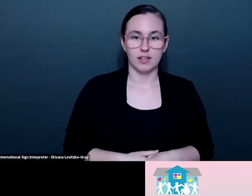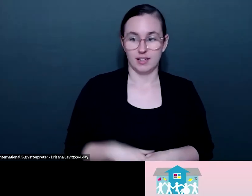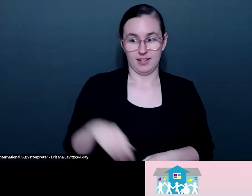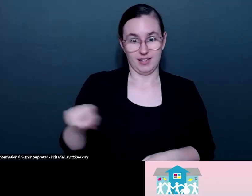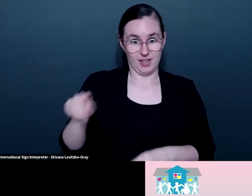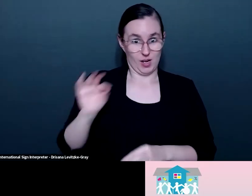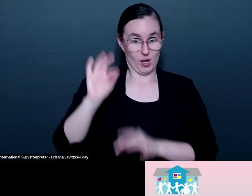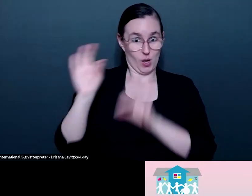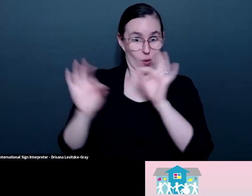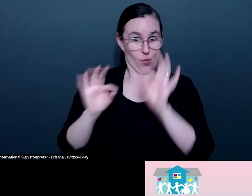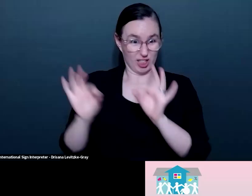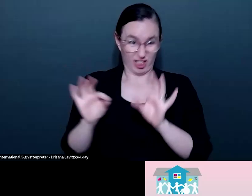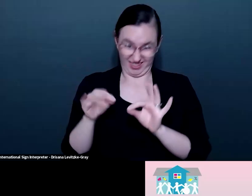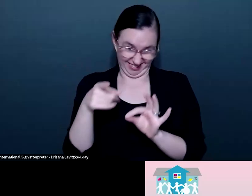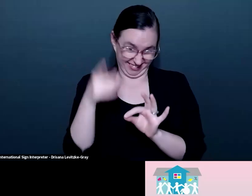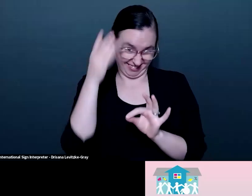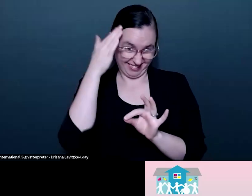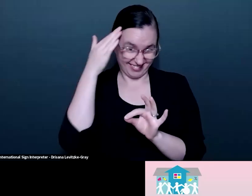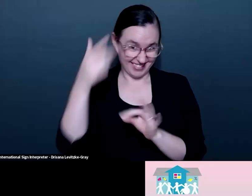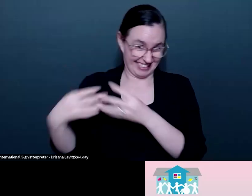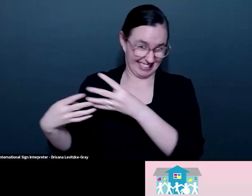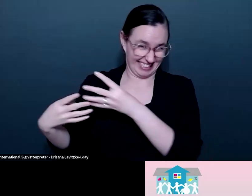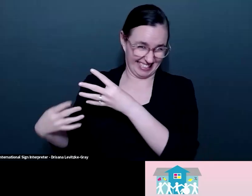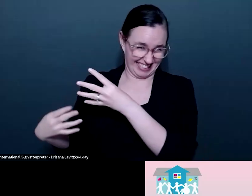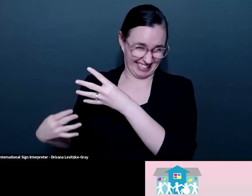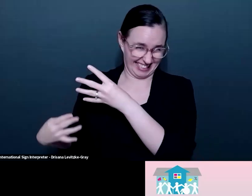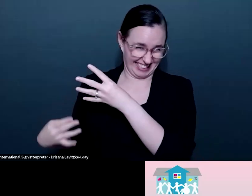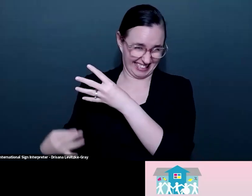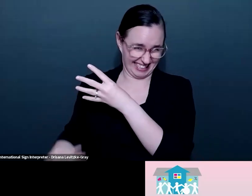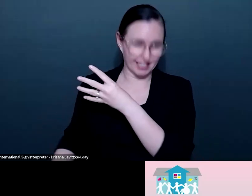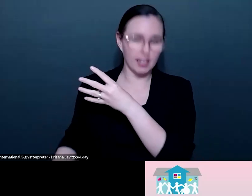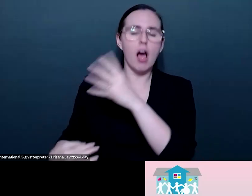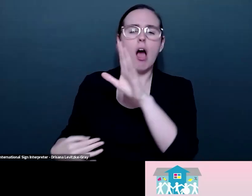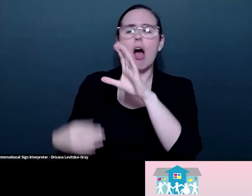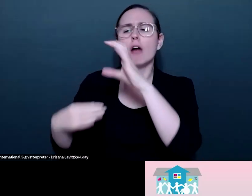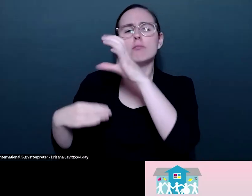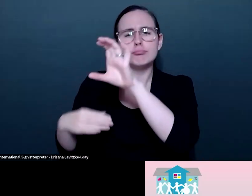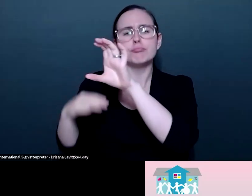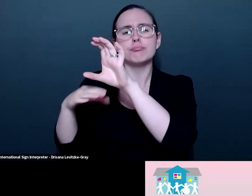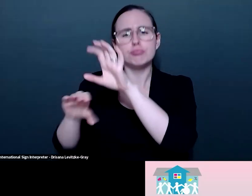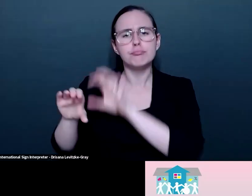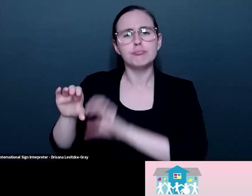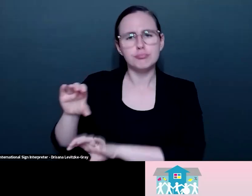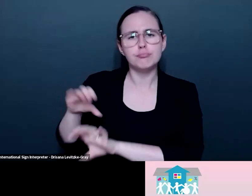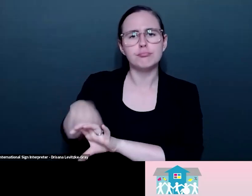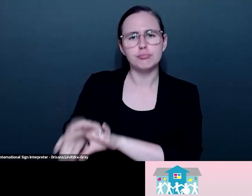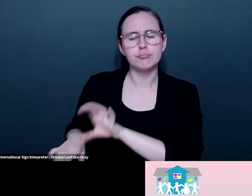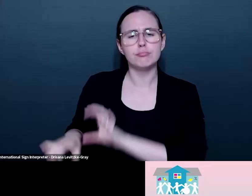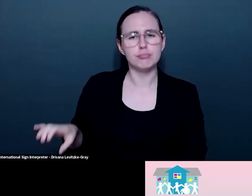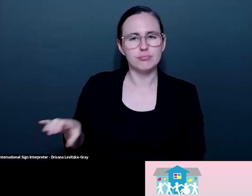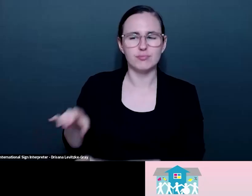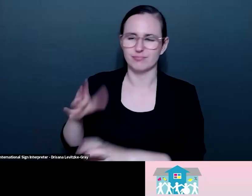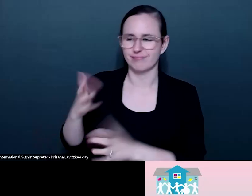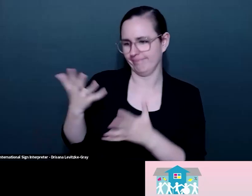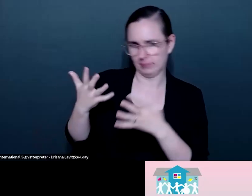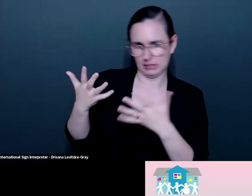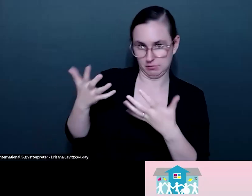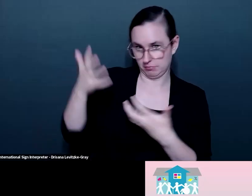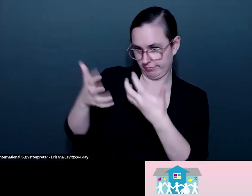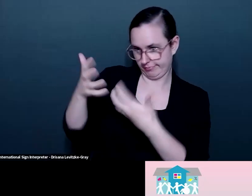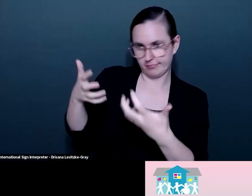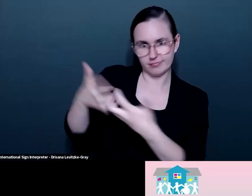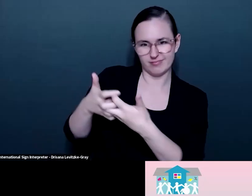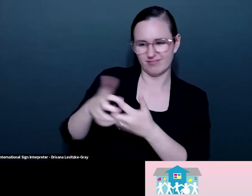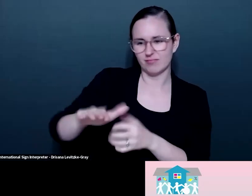Il y a différents components, ce qui va varier selon le contexte d'éducation de l'enfant, scolaire